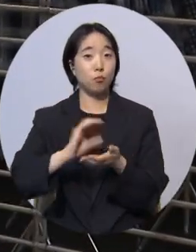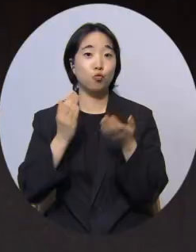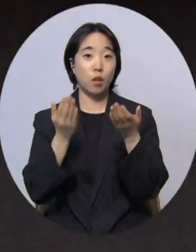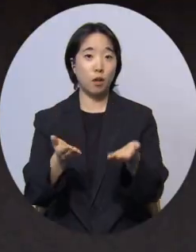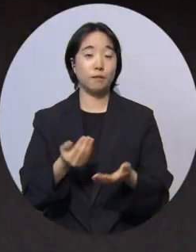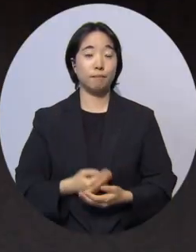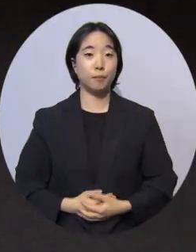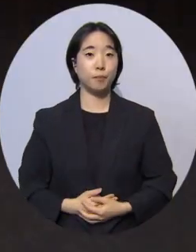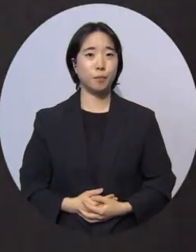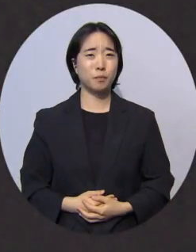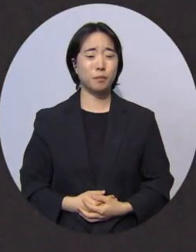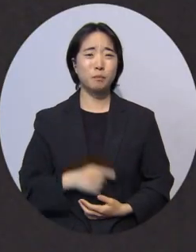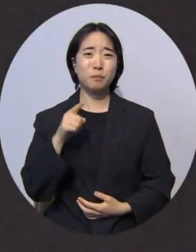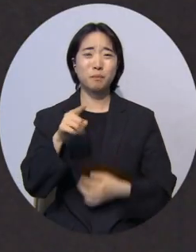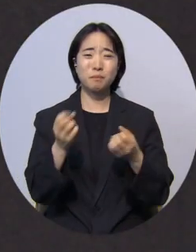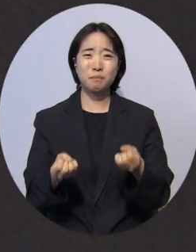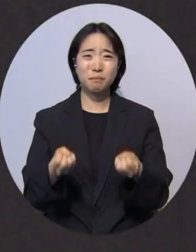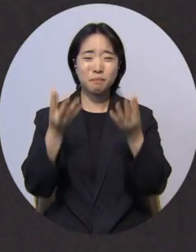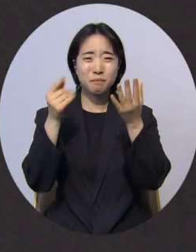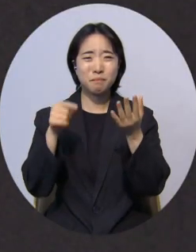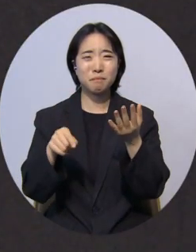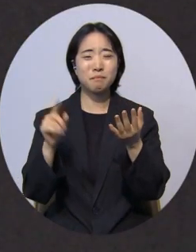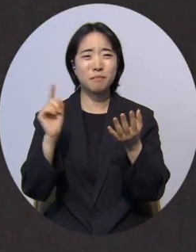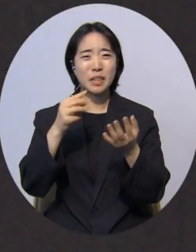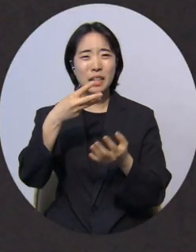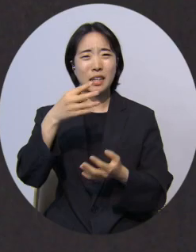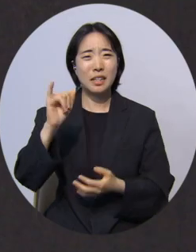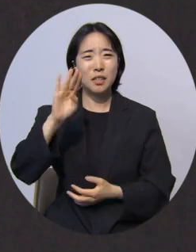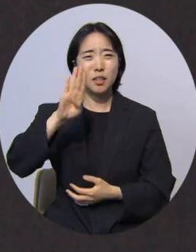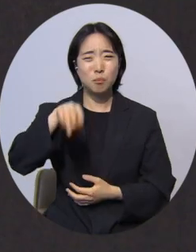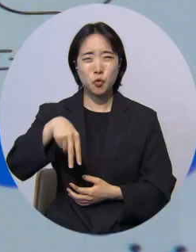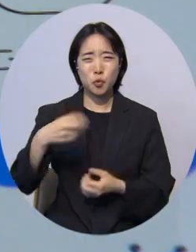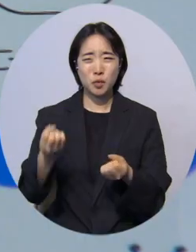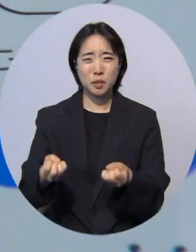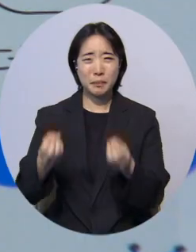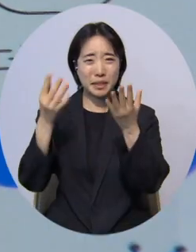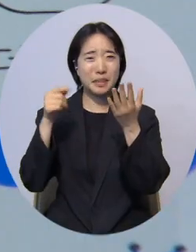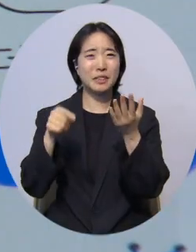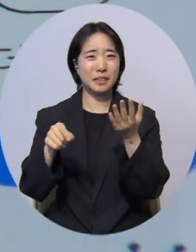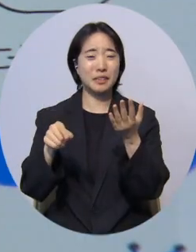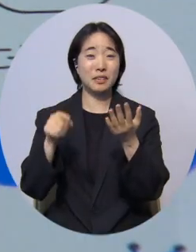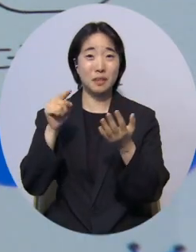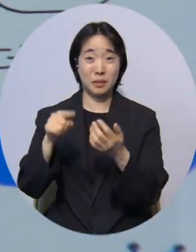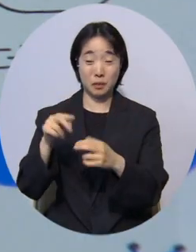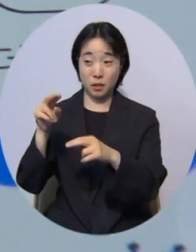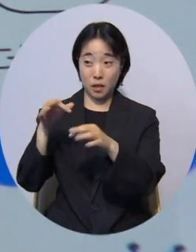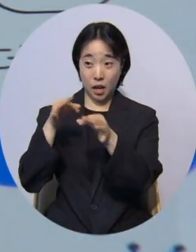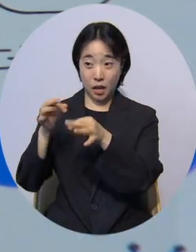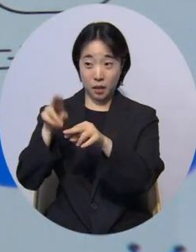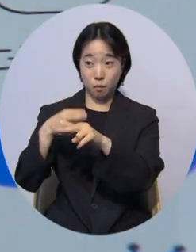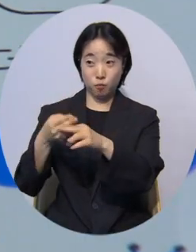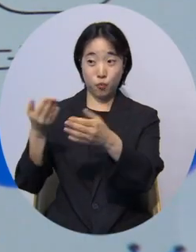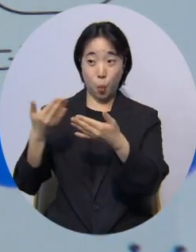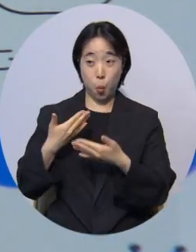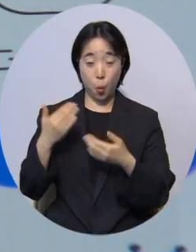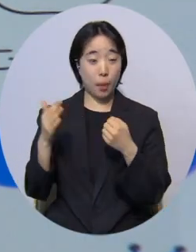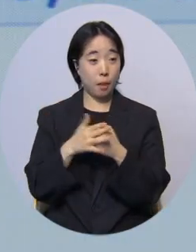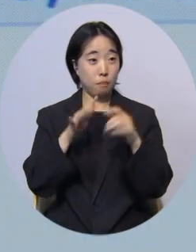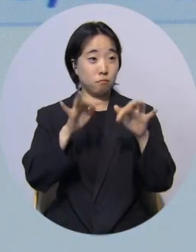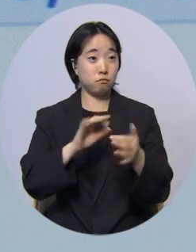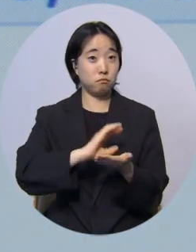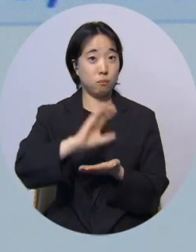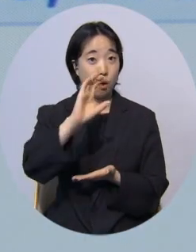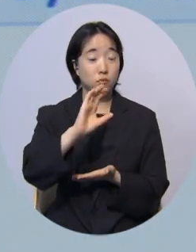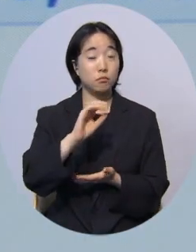해요 리뷰 이벤트 참여자들은 해당 이벤트가 음식점 평가 영향을 줬으며 실제 만족도보다